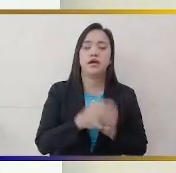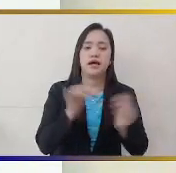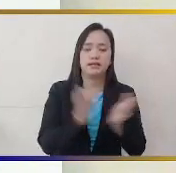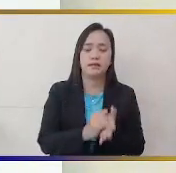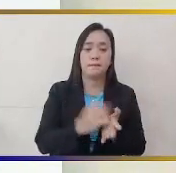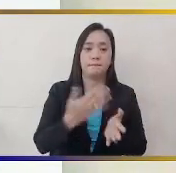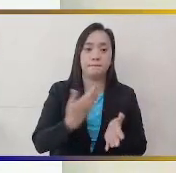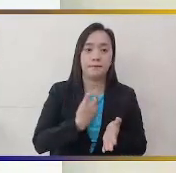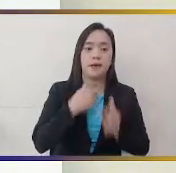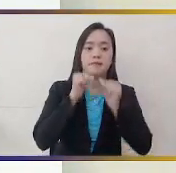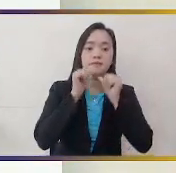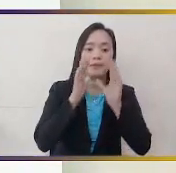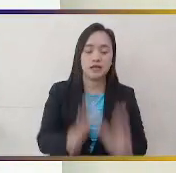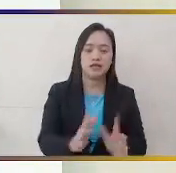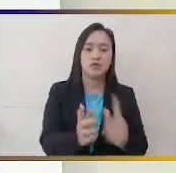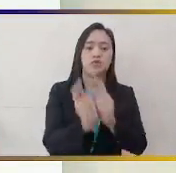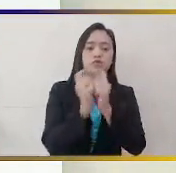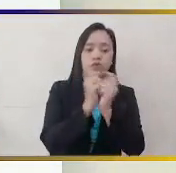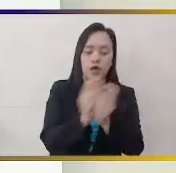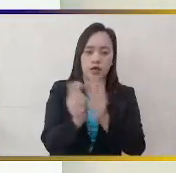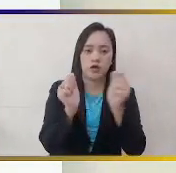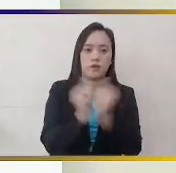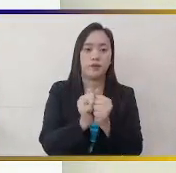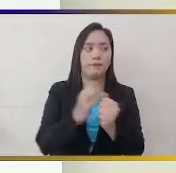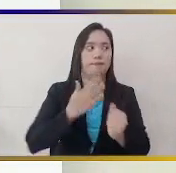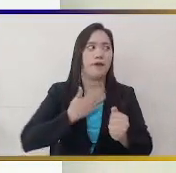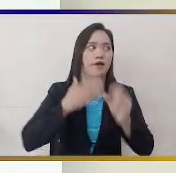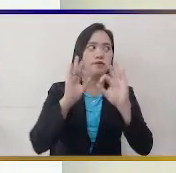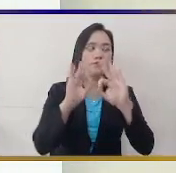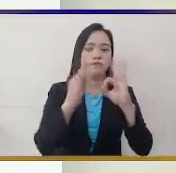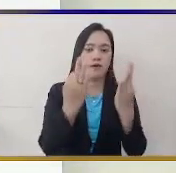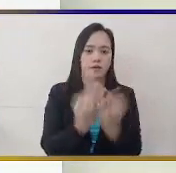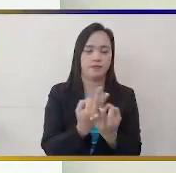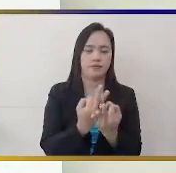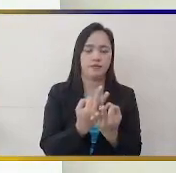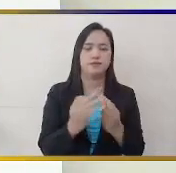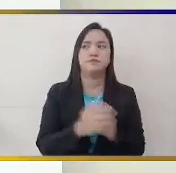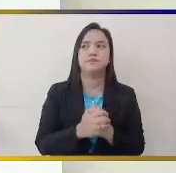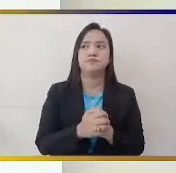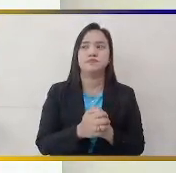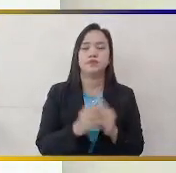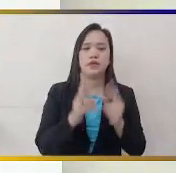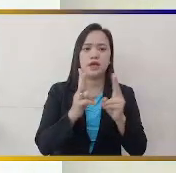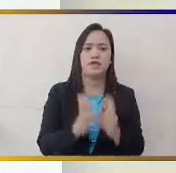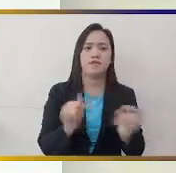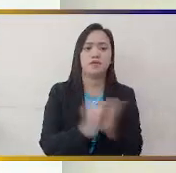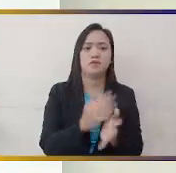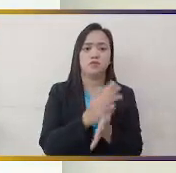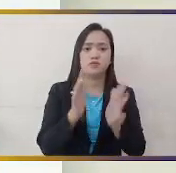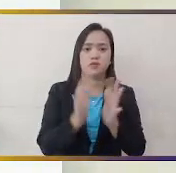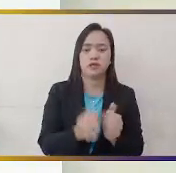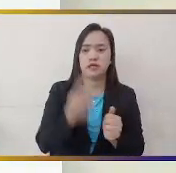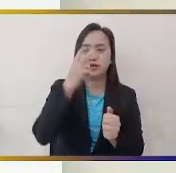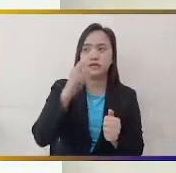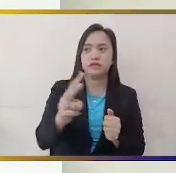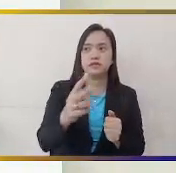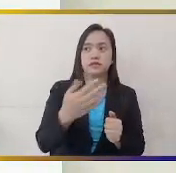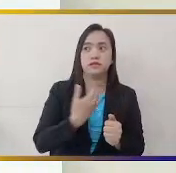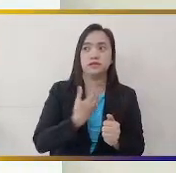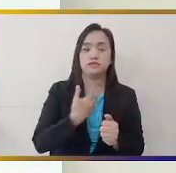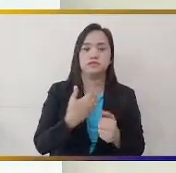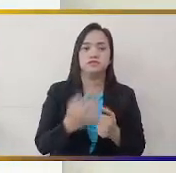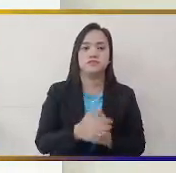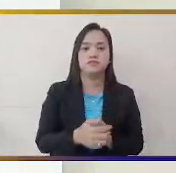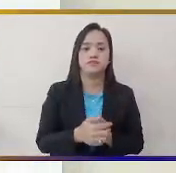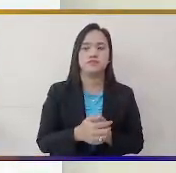kasama ng aking pamilya no Hindi man siguro nakikita niyo sa aking buhay na ako ay magarbo